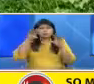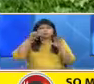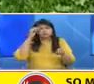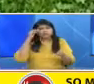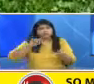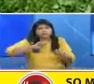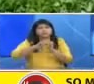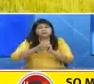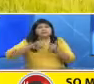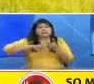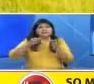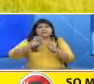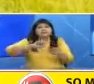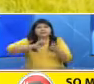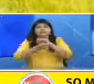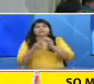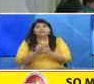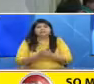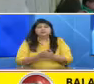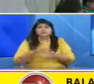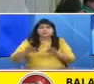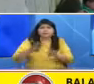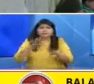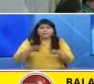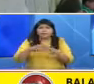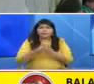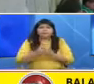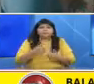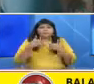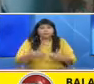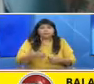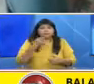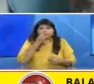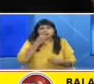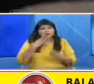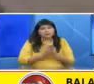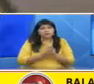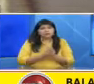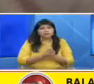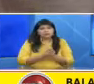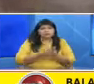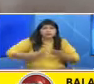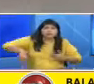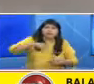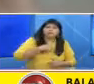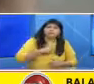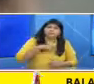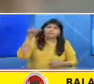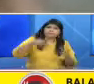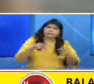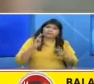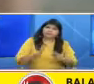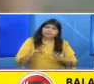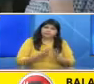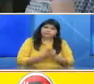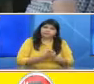विज्ञान में बदल दिया है। संतुलित और पोषक भोजन हम सभी के लिए जरूरी है,